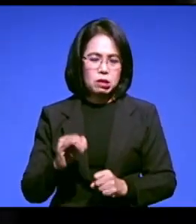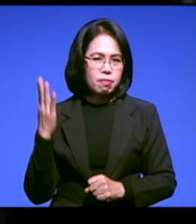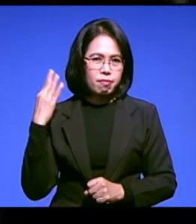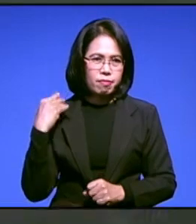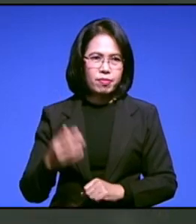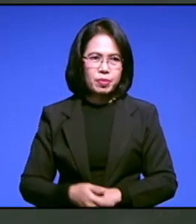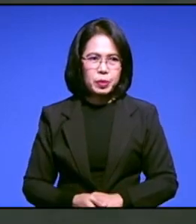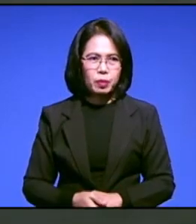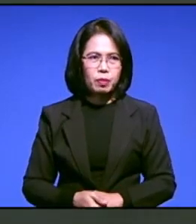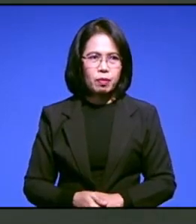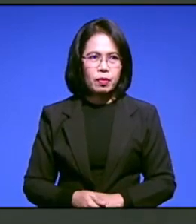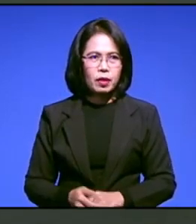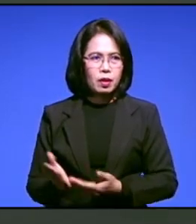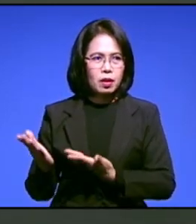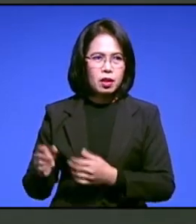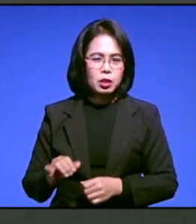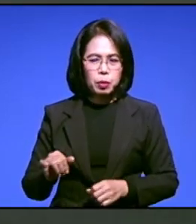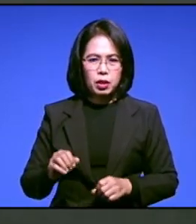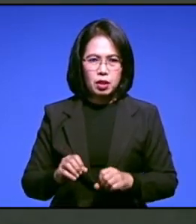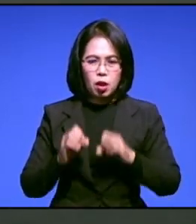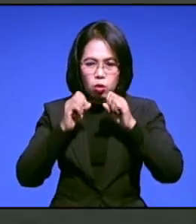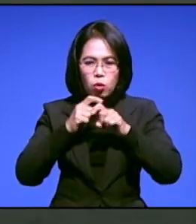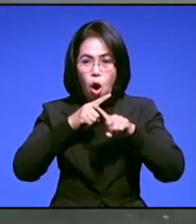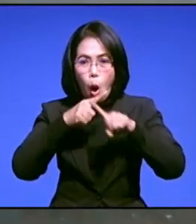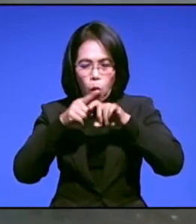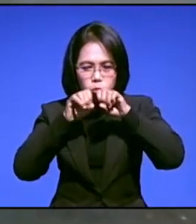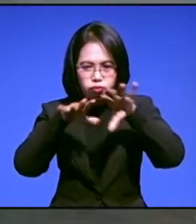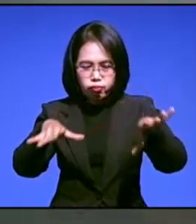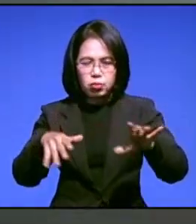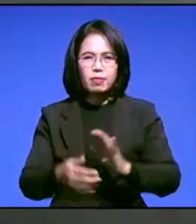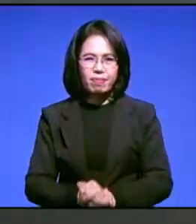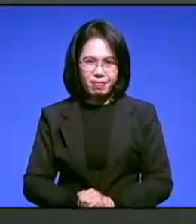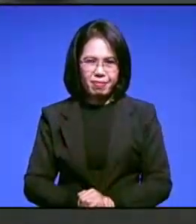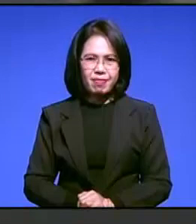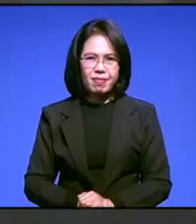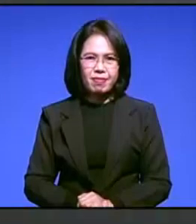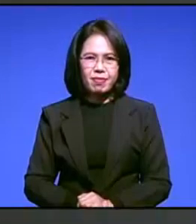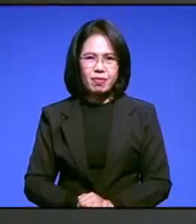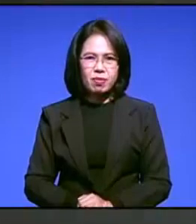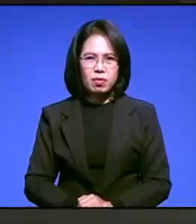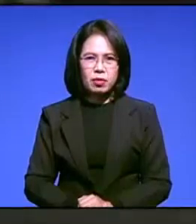terkait kebenaran video warga yang menangkap tuyul ini. Tim Liputan Transmedia.